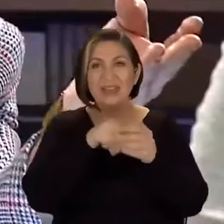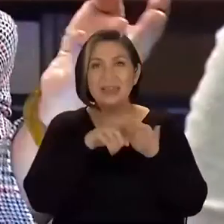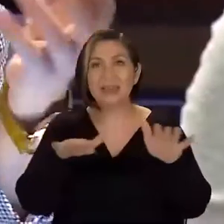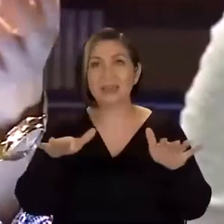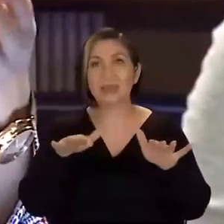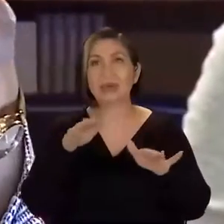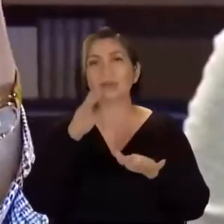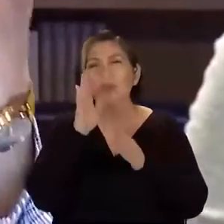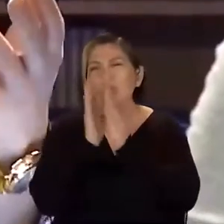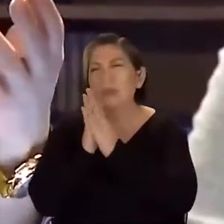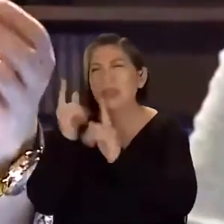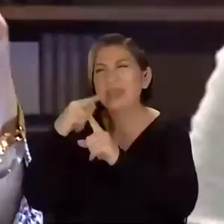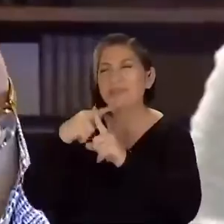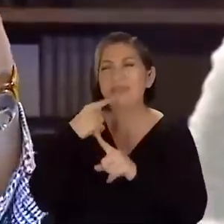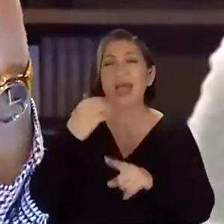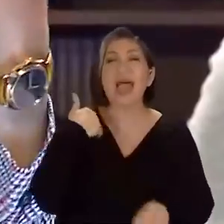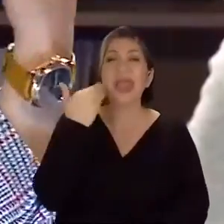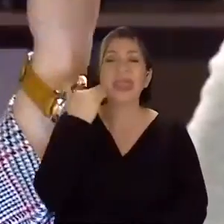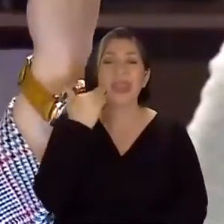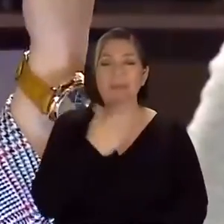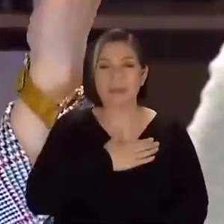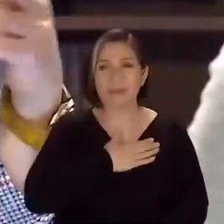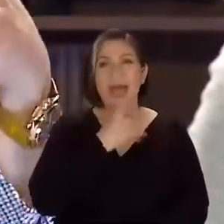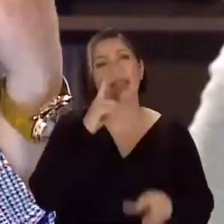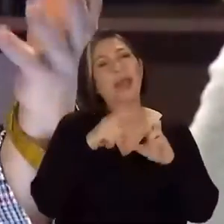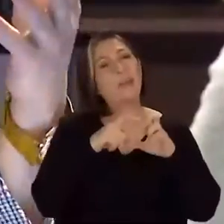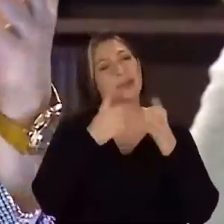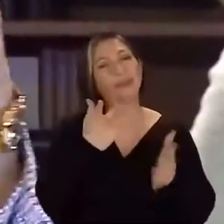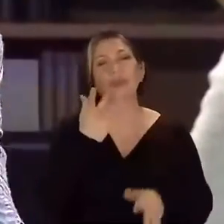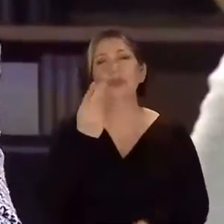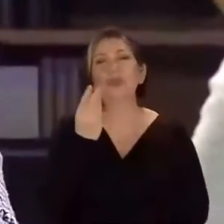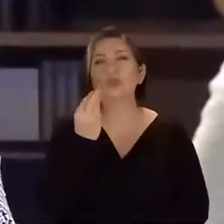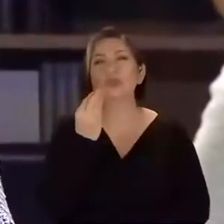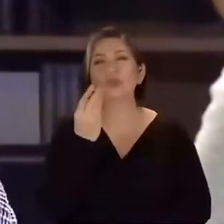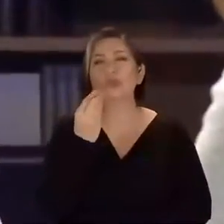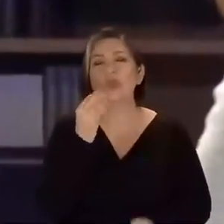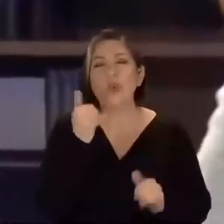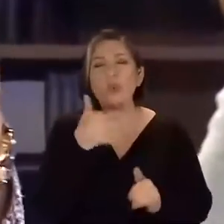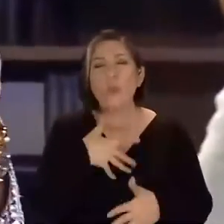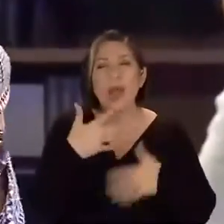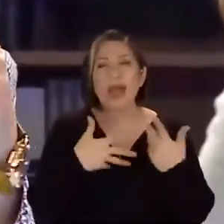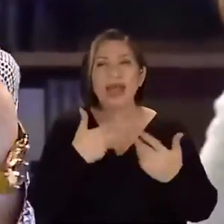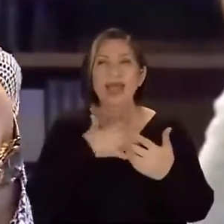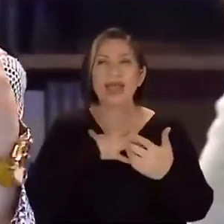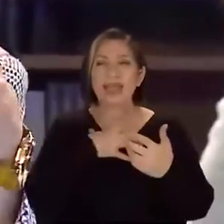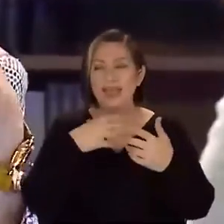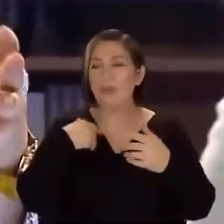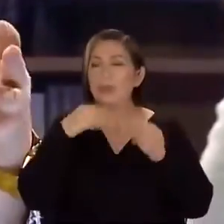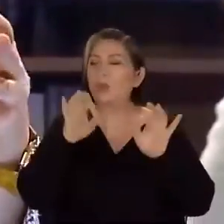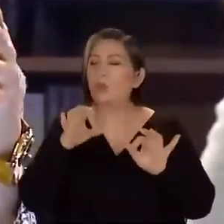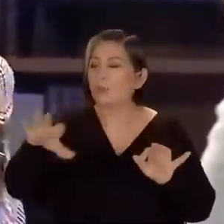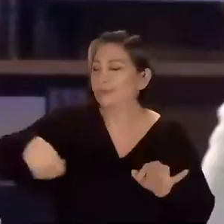Bir şey daha ilave edeceğim buna. Tabii. Anneanneciğim, Allah rahmet eylesin, çok şey yapardı. Böyle oyunlara meraklıydı. Hanımlar aralarında beni de